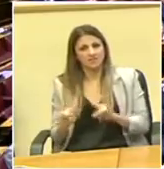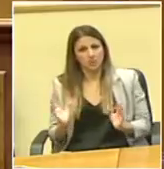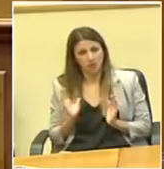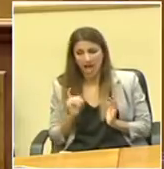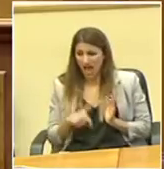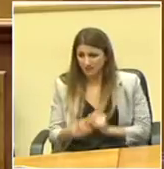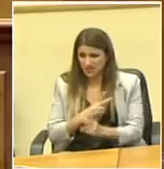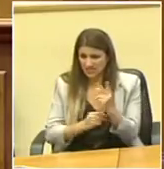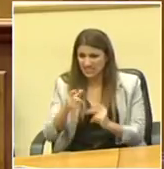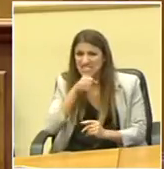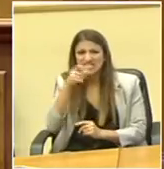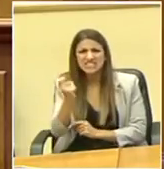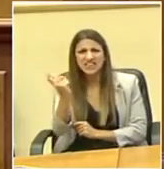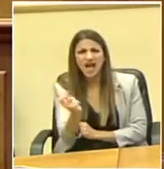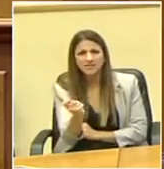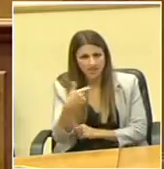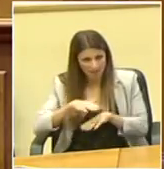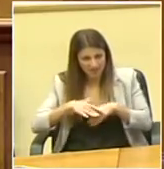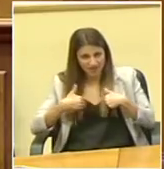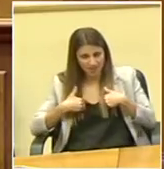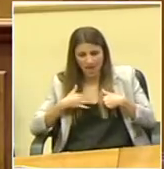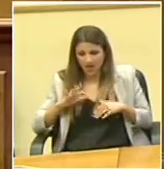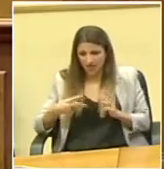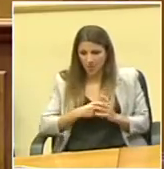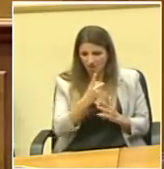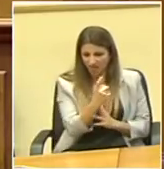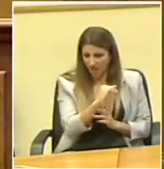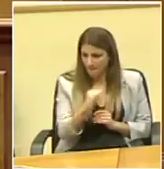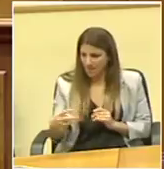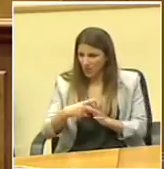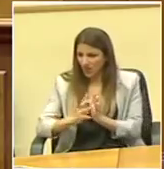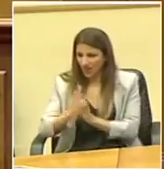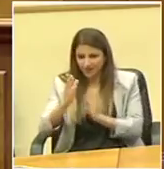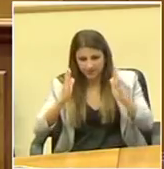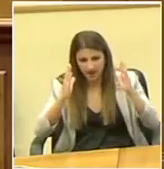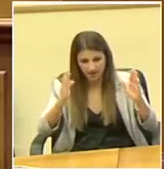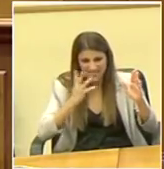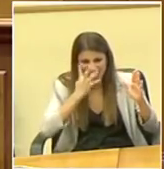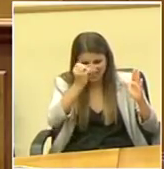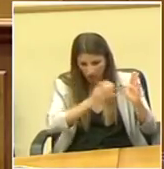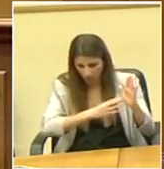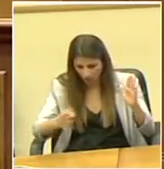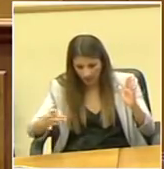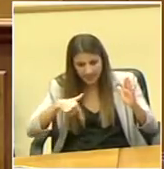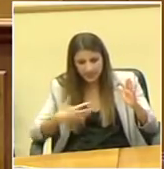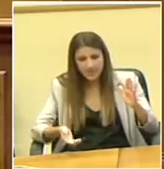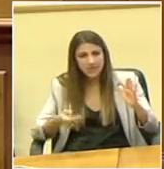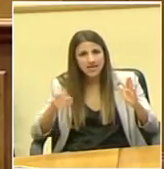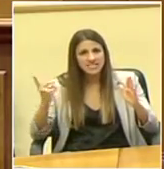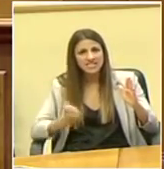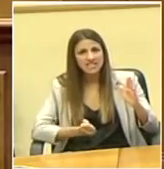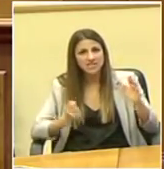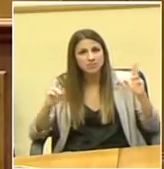καταστροφή. Δηλαδή, μεταξύ 2010 και 2014, ισχύει ή δεν ισχύει ότι σκόψατε 11